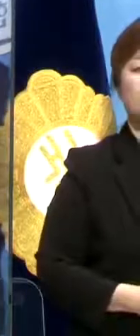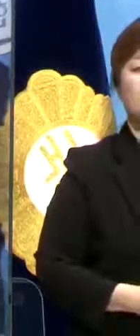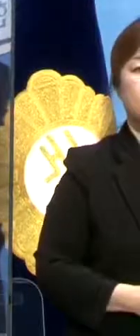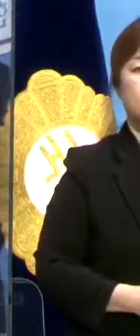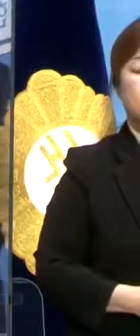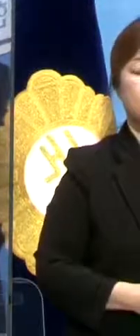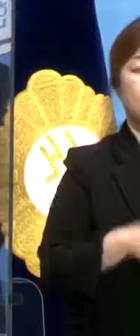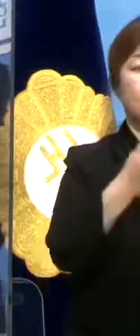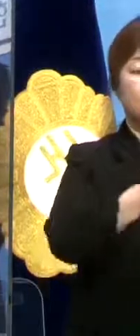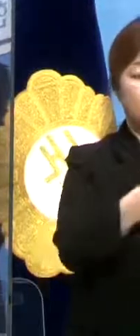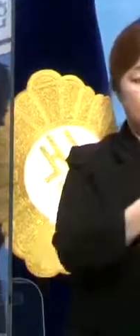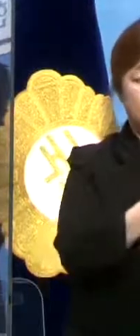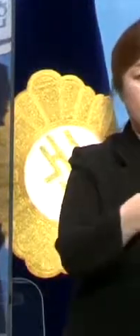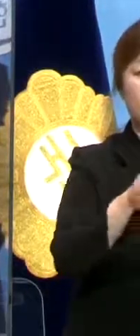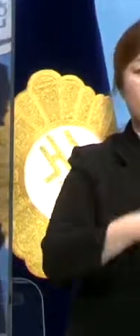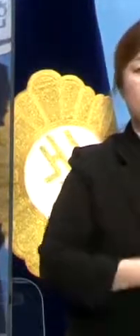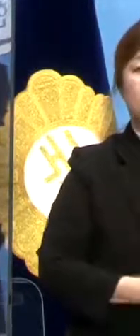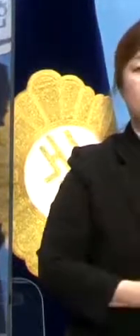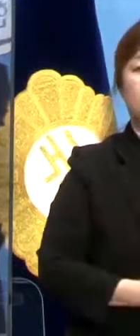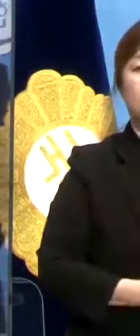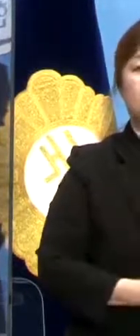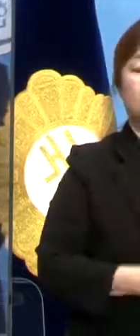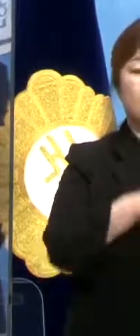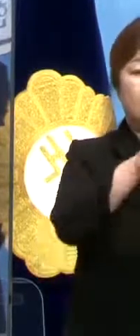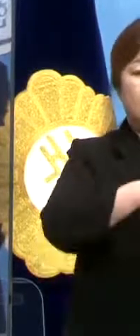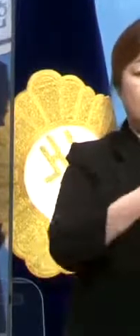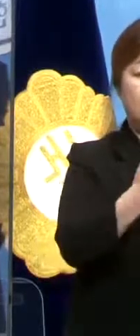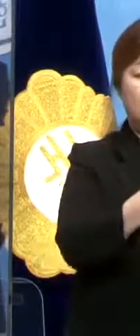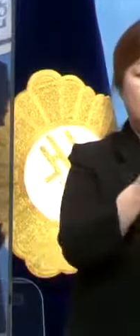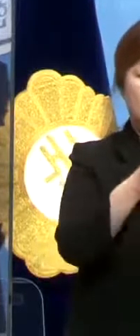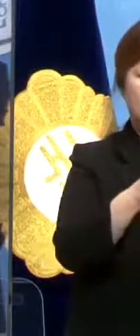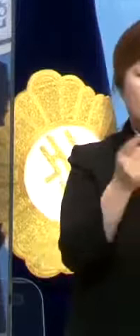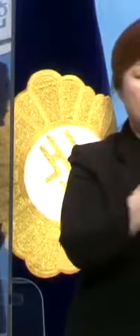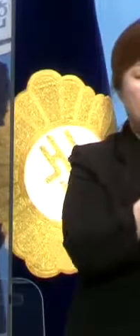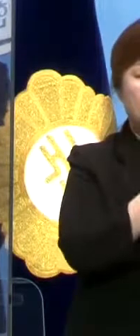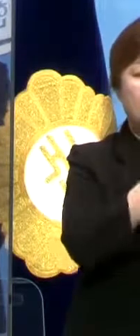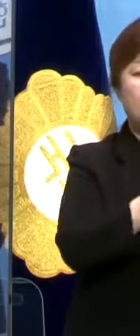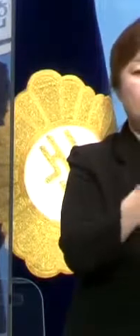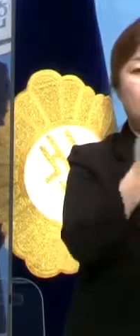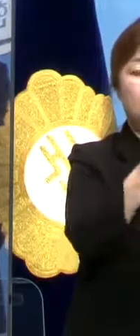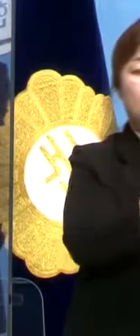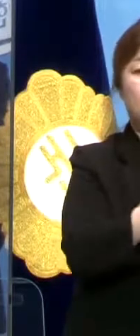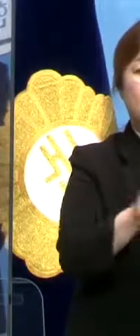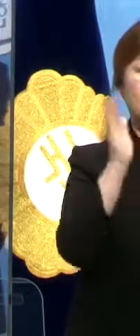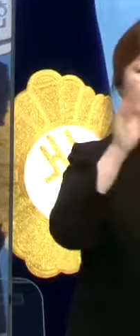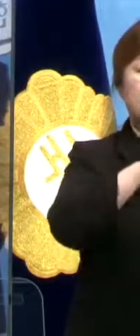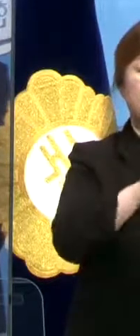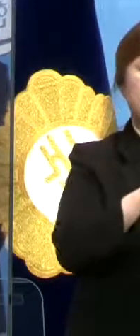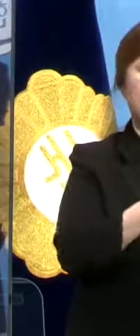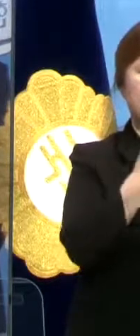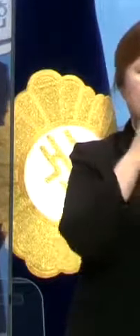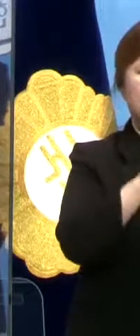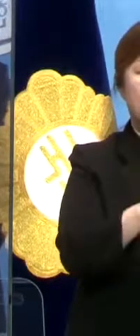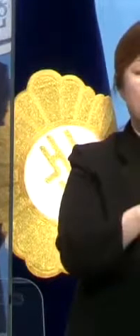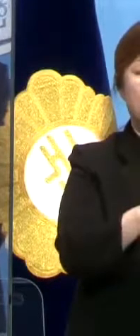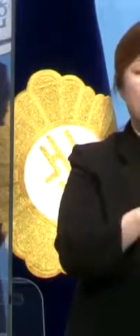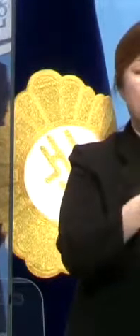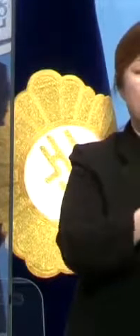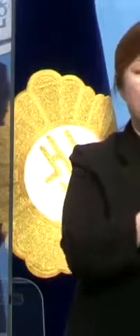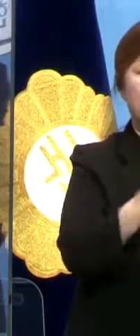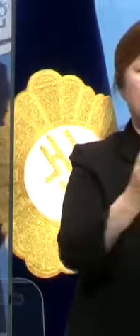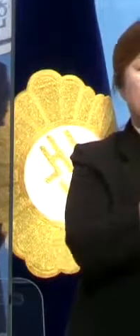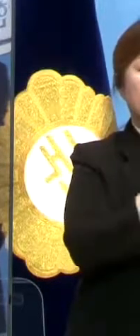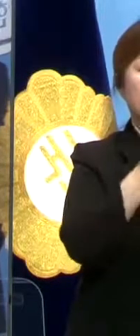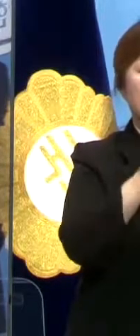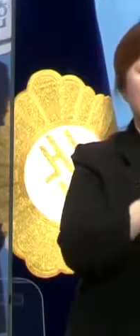네 감사합니다 어 그 기절 견문 1 정정 할 거 말씀드렸고 그리고 제가 발언한 것 중에 생물 법 자 너무 축약